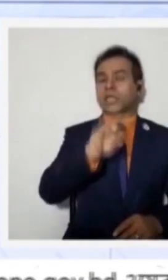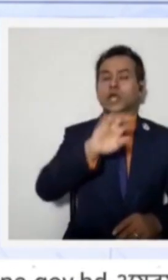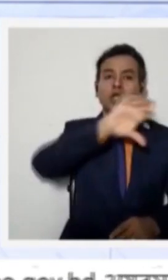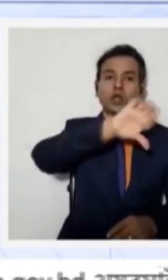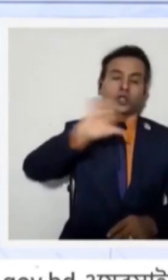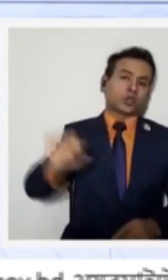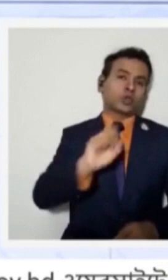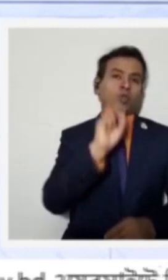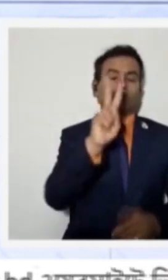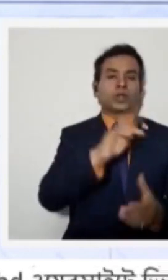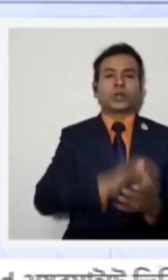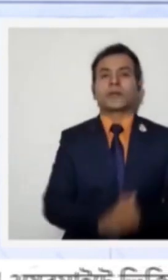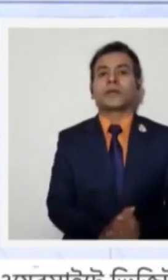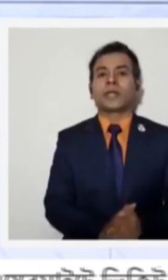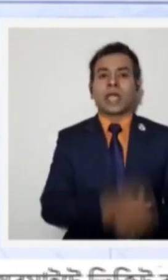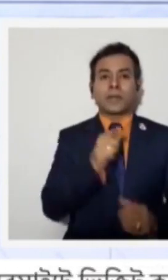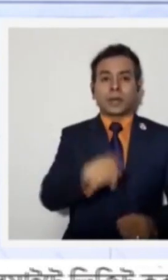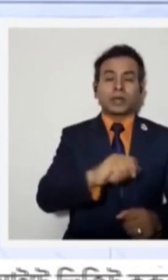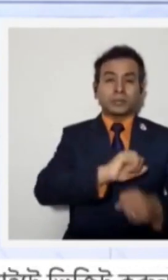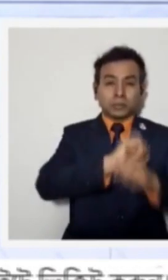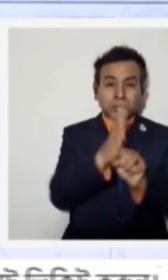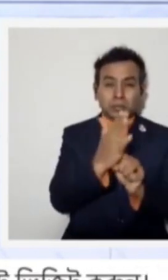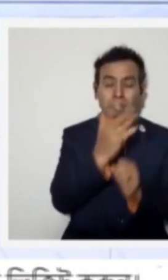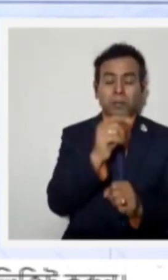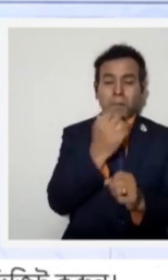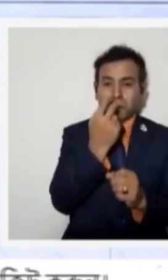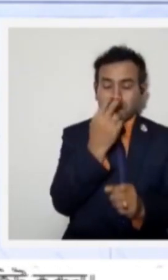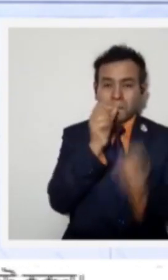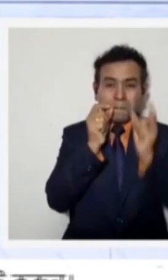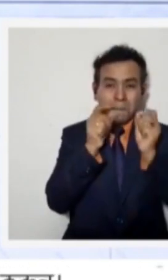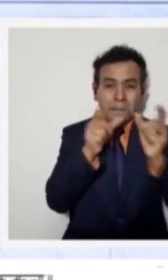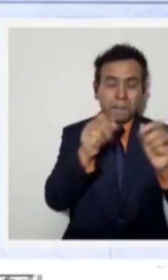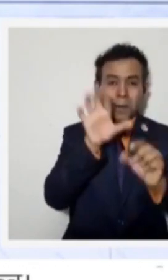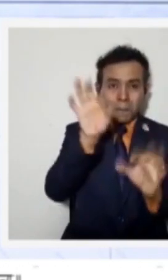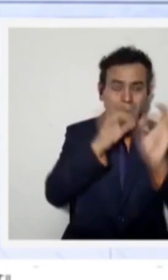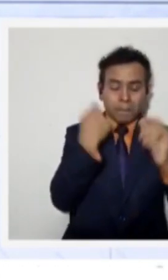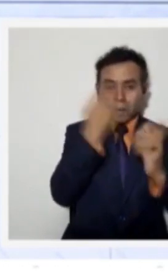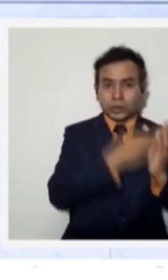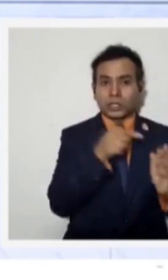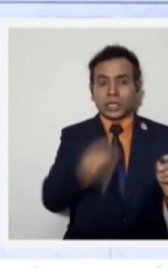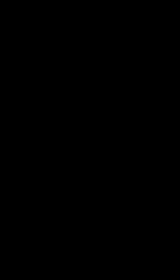হয়েছে 252 জন এবং এ পর্যন্ত সুস্থ হয়েছে 2902 জন।